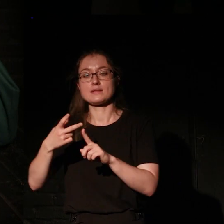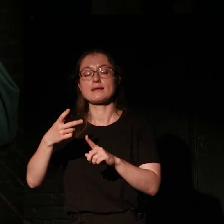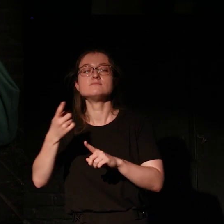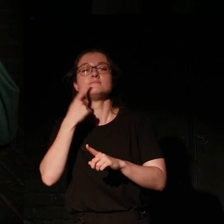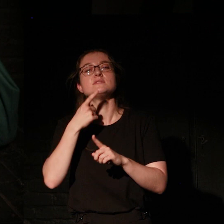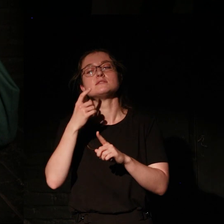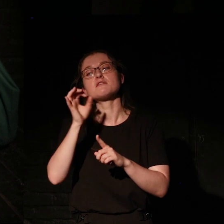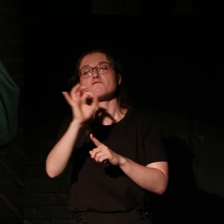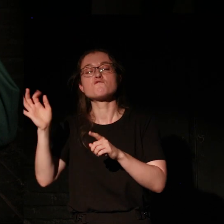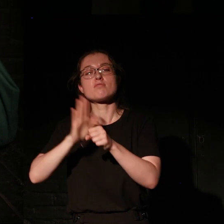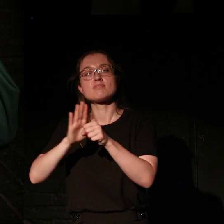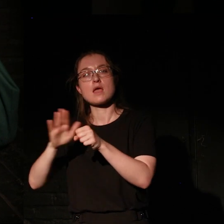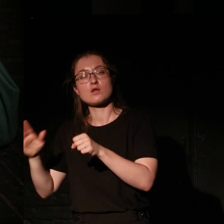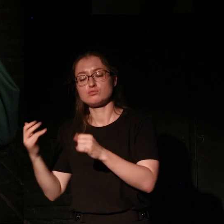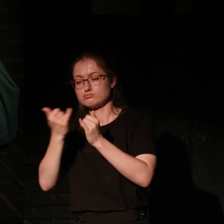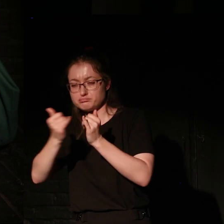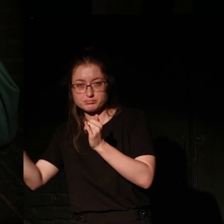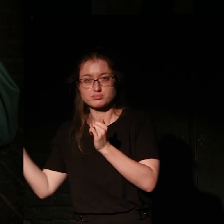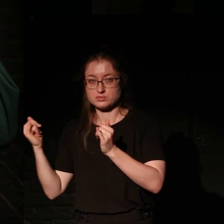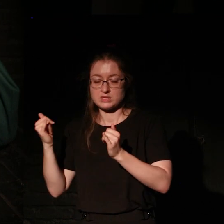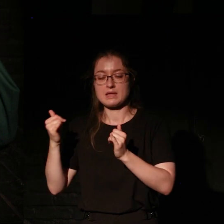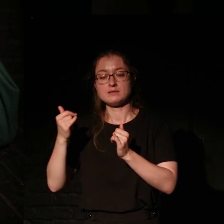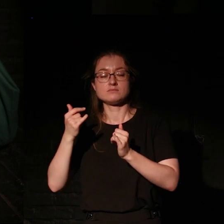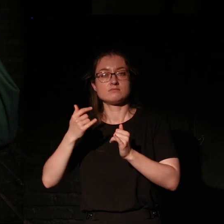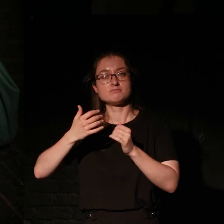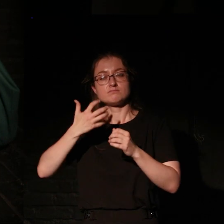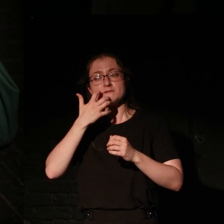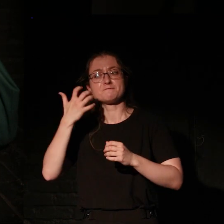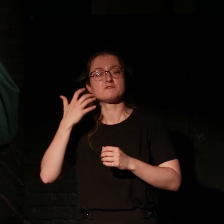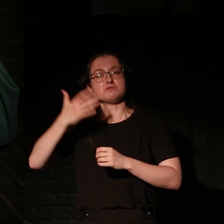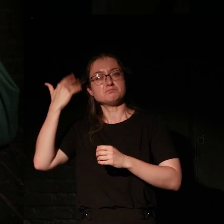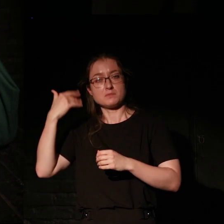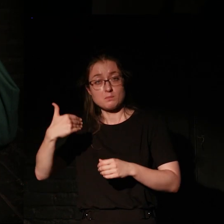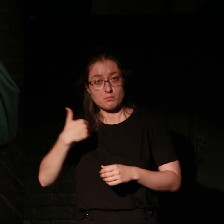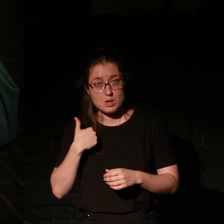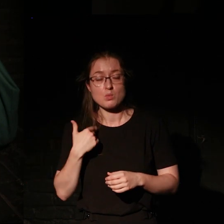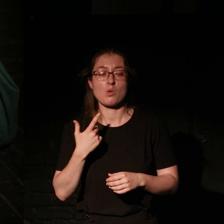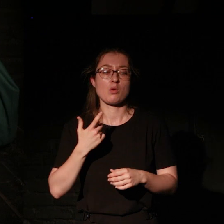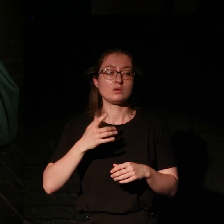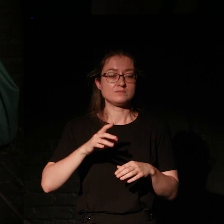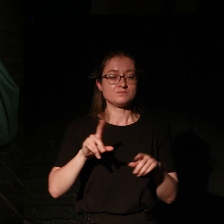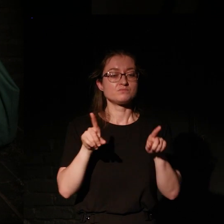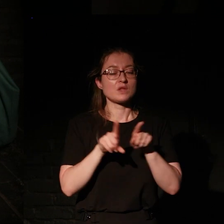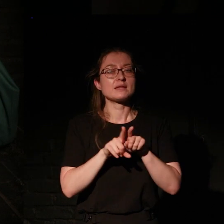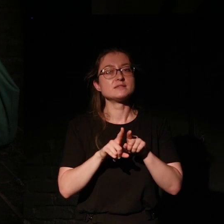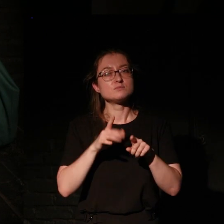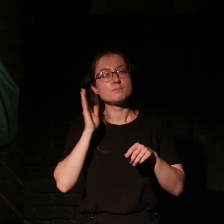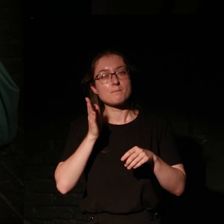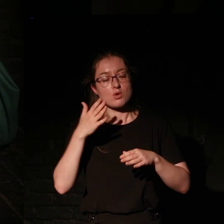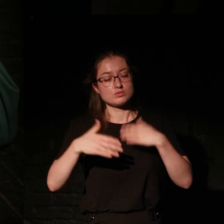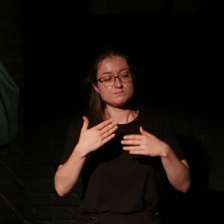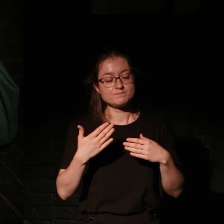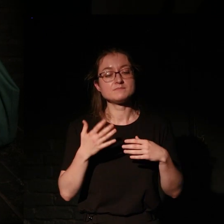taka epoka wyraźnego rozwoju tej translacji biblijnej i wyraźnej też tak zwanej